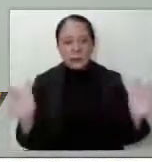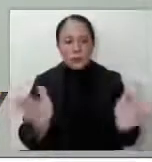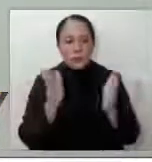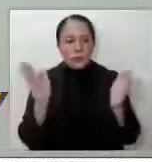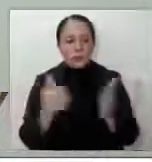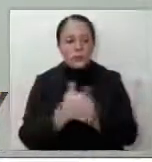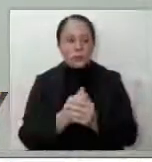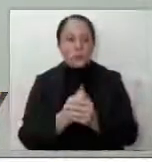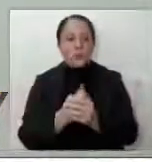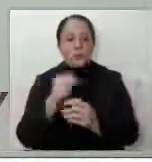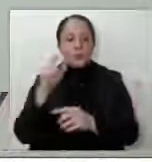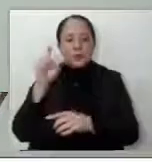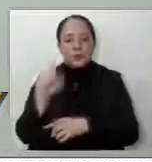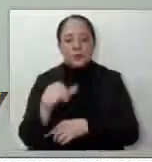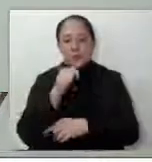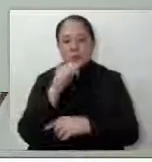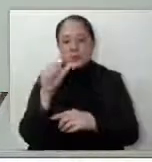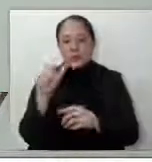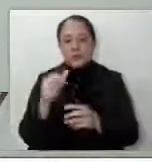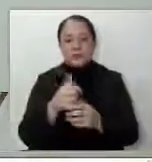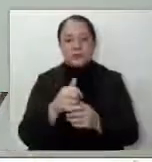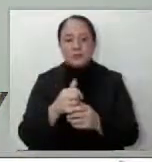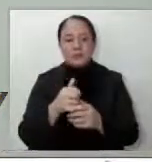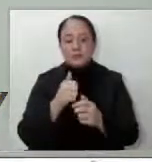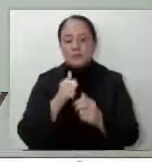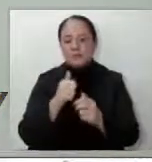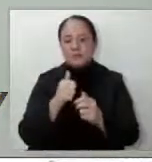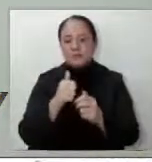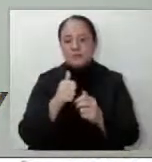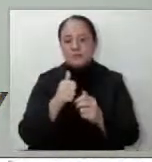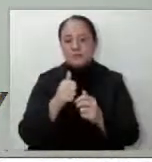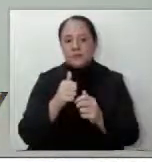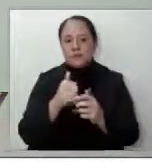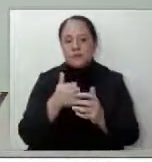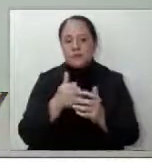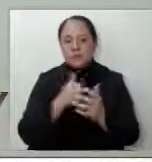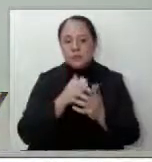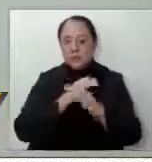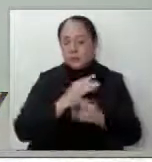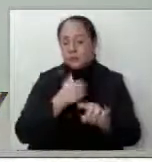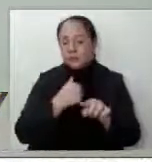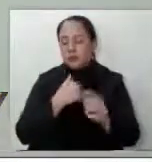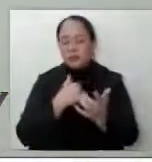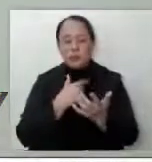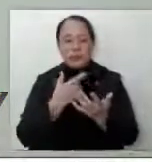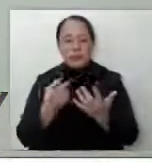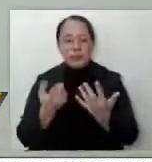na dapat hindi sila deny on those days para magpabakuna.